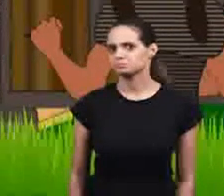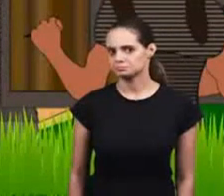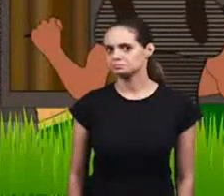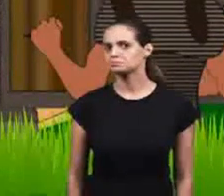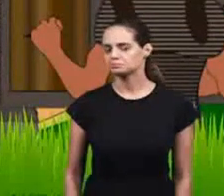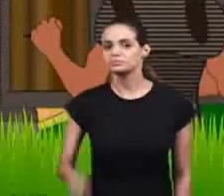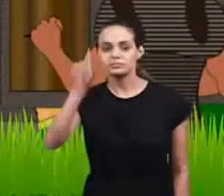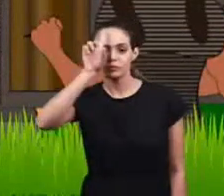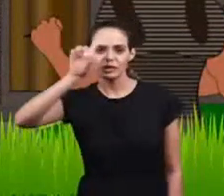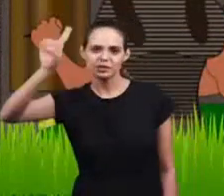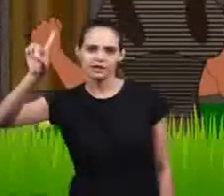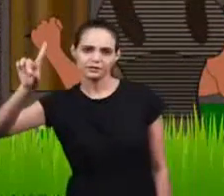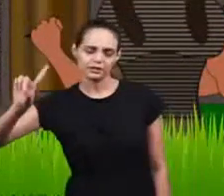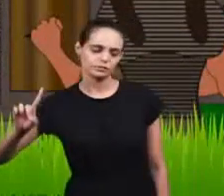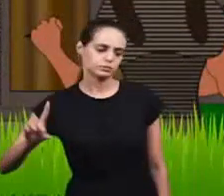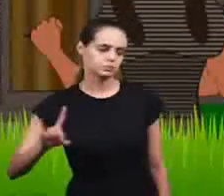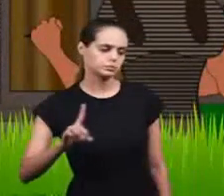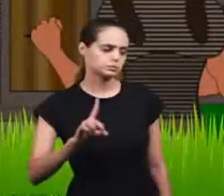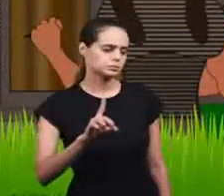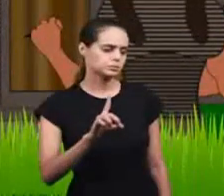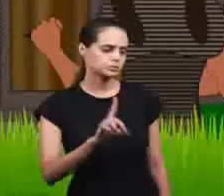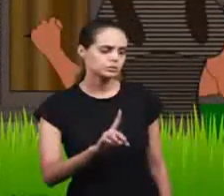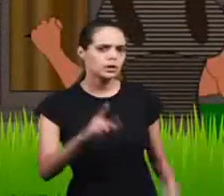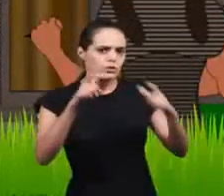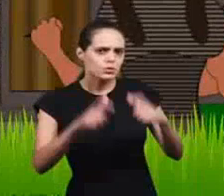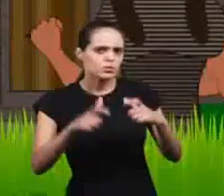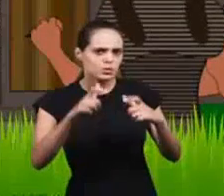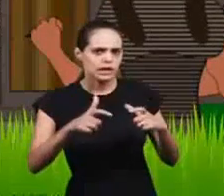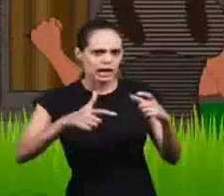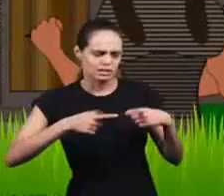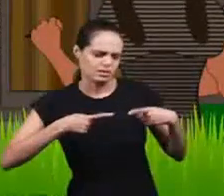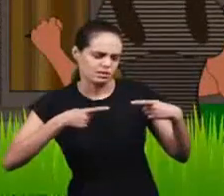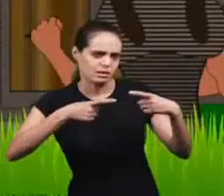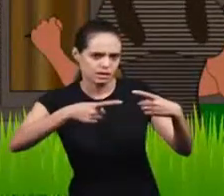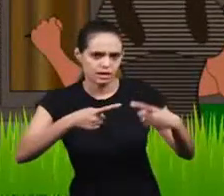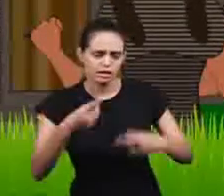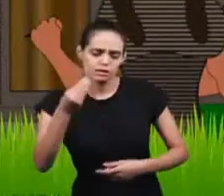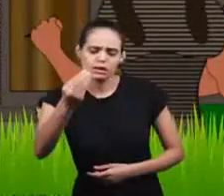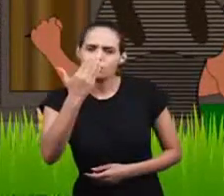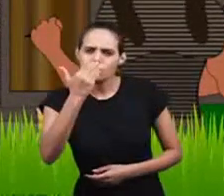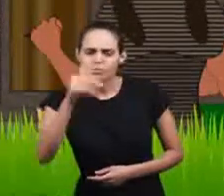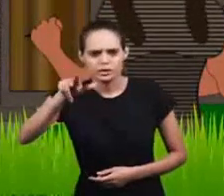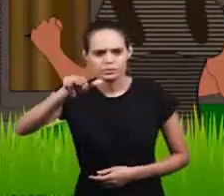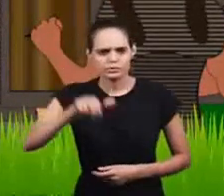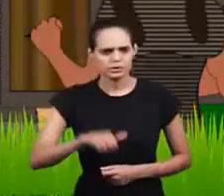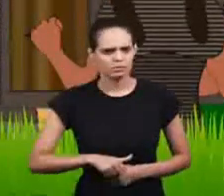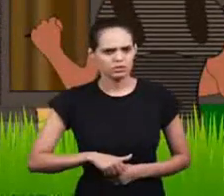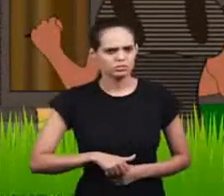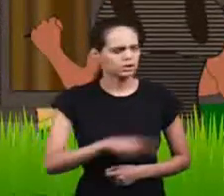Eines gewissen Tages ging David dorthin, wo der Kampf stattfand, um seinen Brüdern Nahrung zu